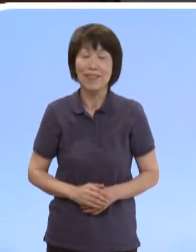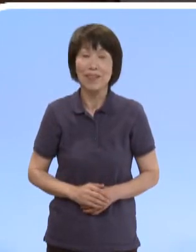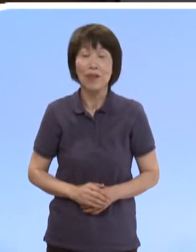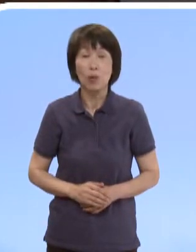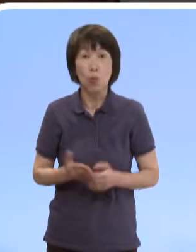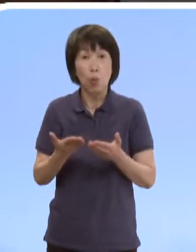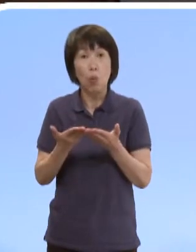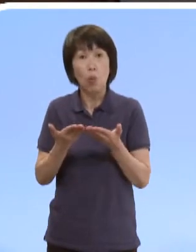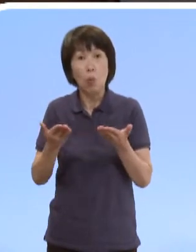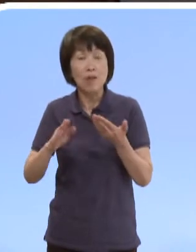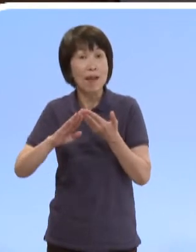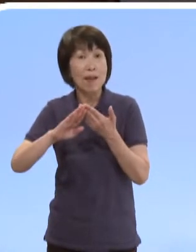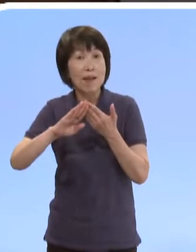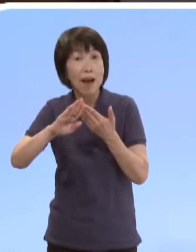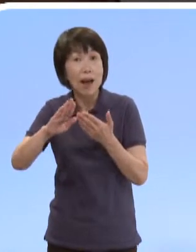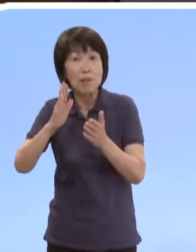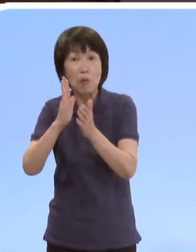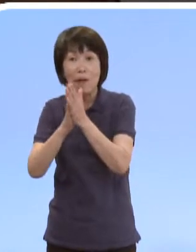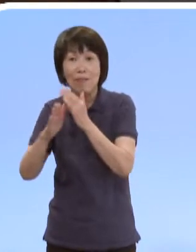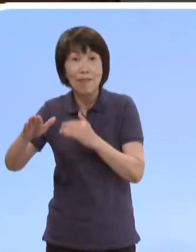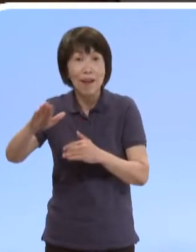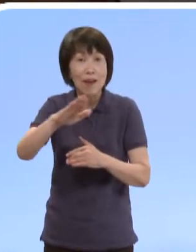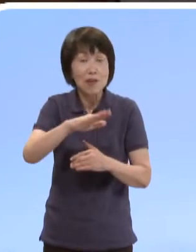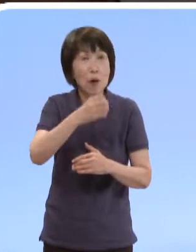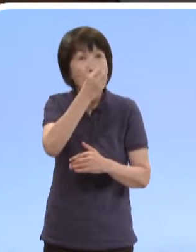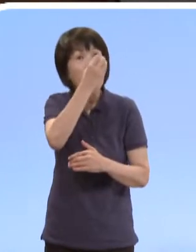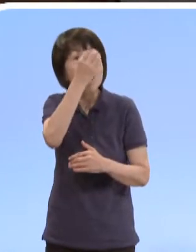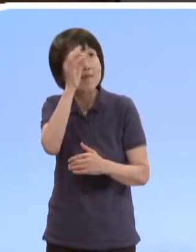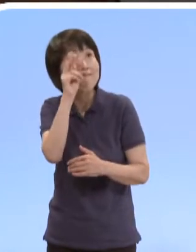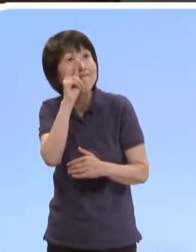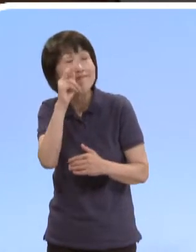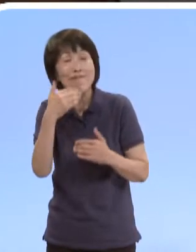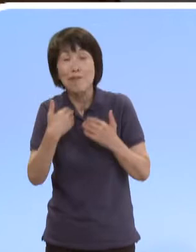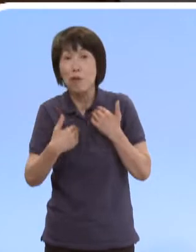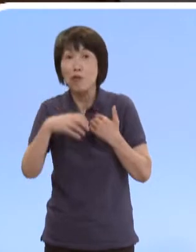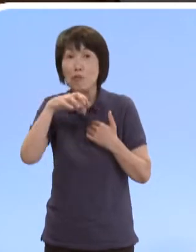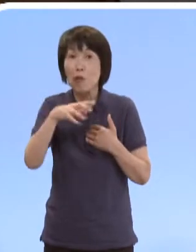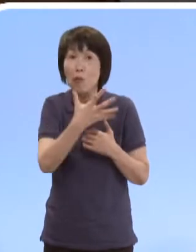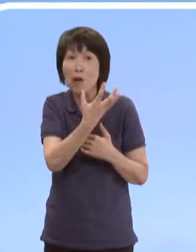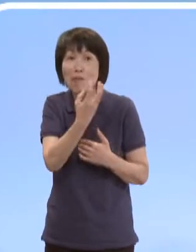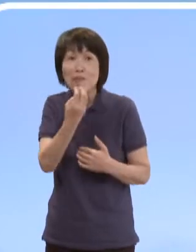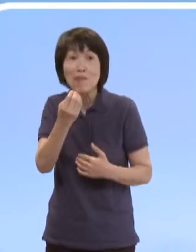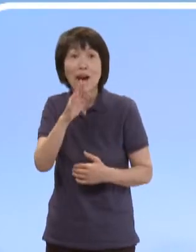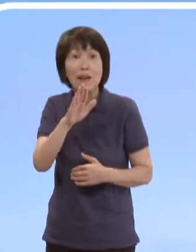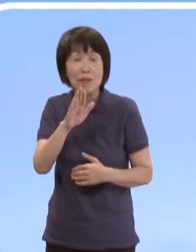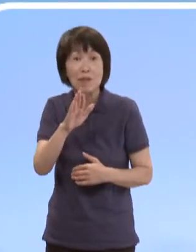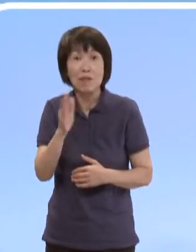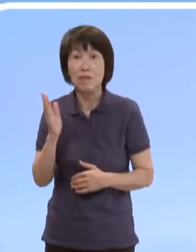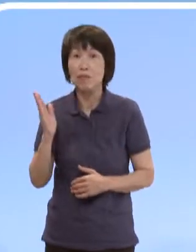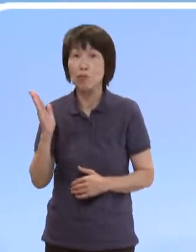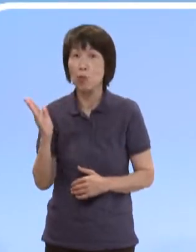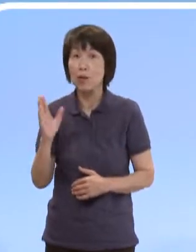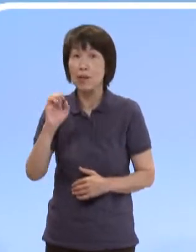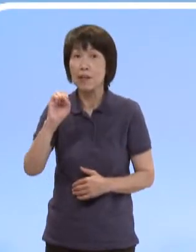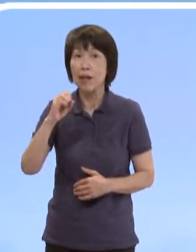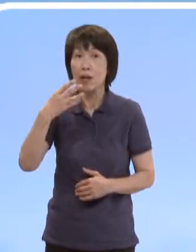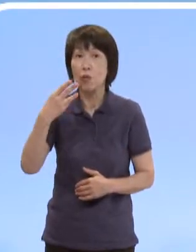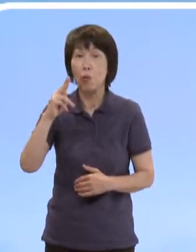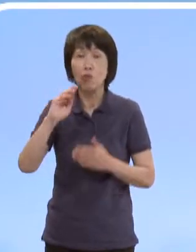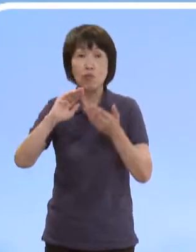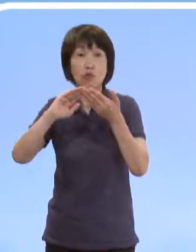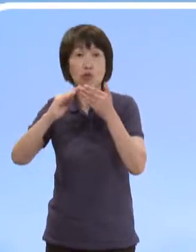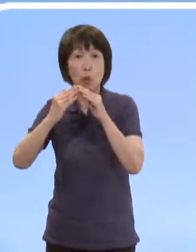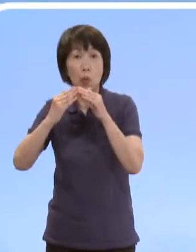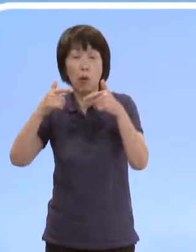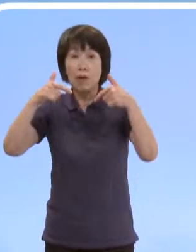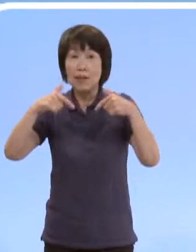星空カフェ以外にも県内には星を楽しめるスポットがいっぱい。佐用町にある西